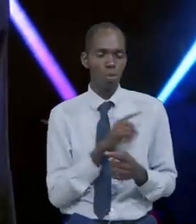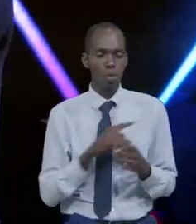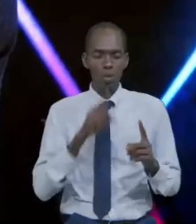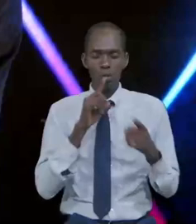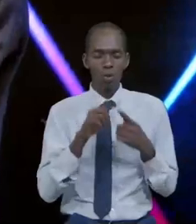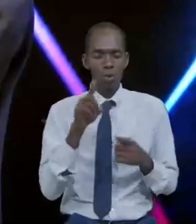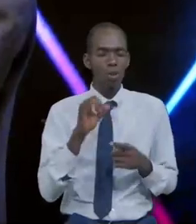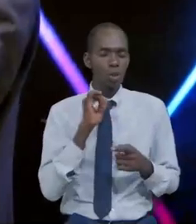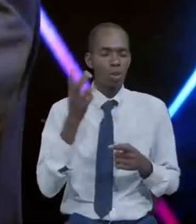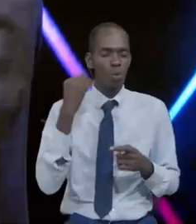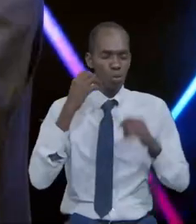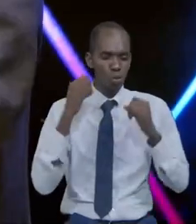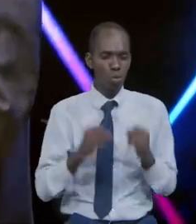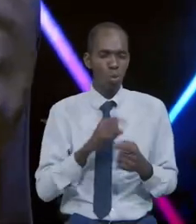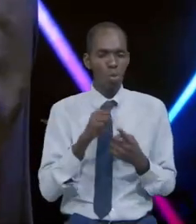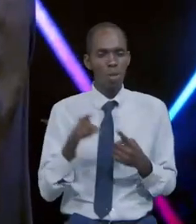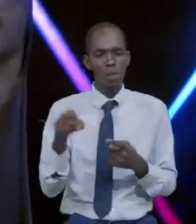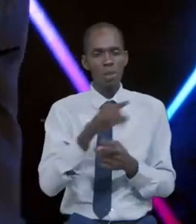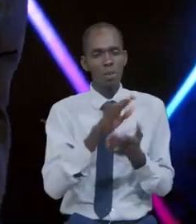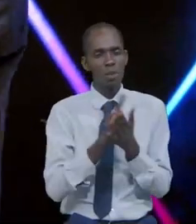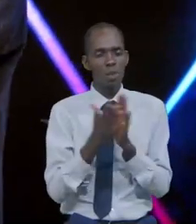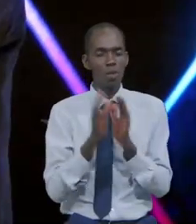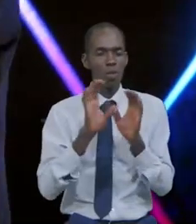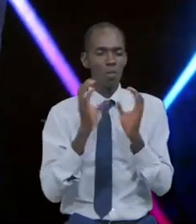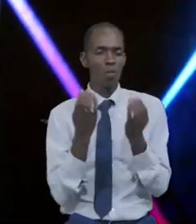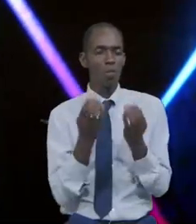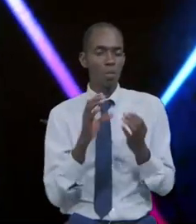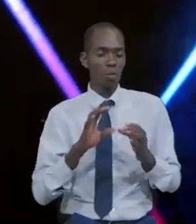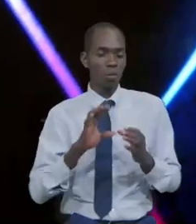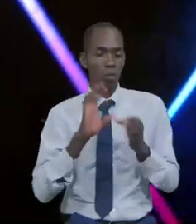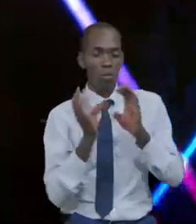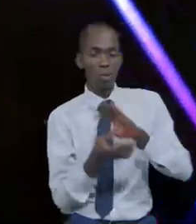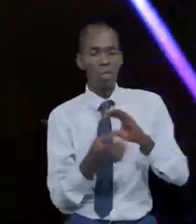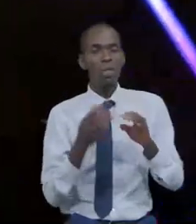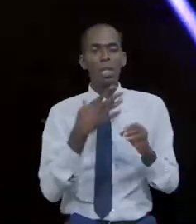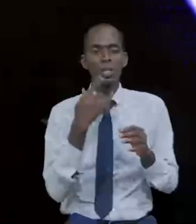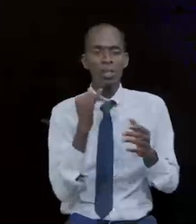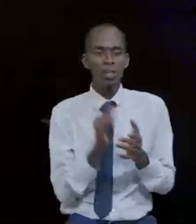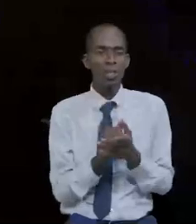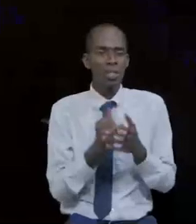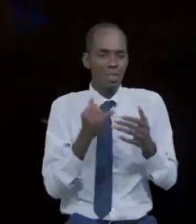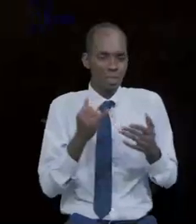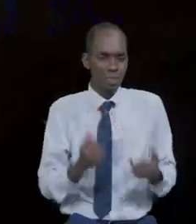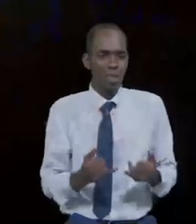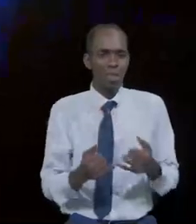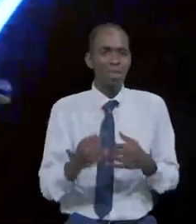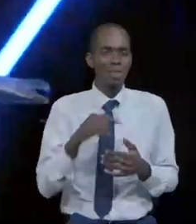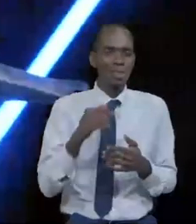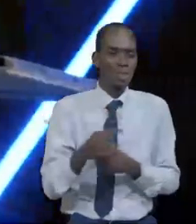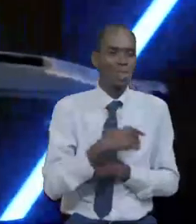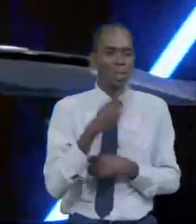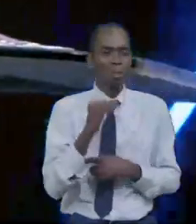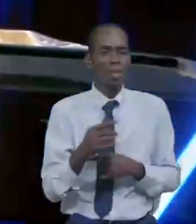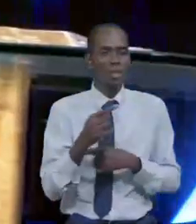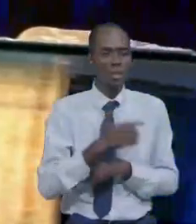s'était converti, il était fort lorsqu'il était sauvé. Mais maintenant, au quotidien, à chaque semaine, tous